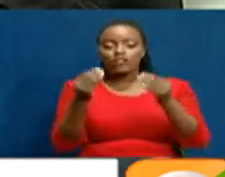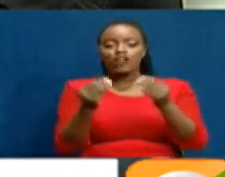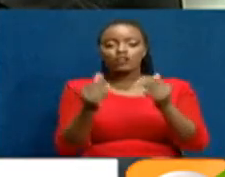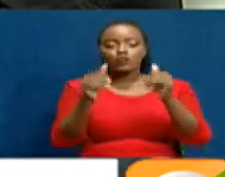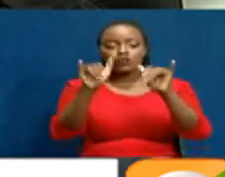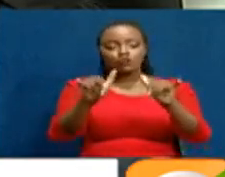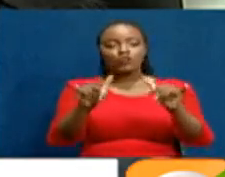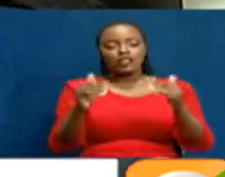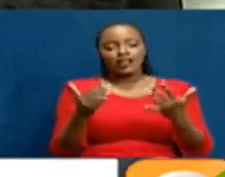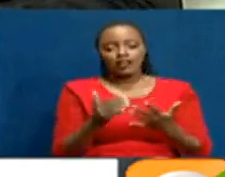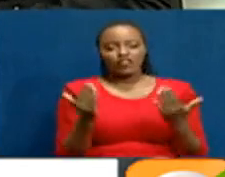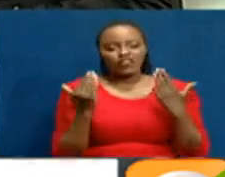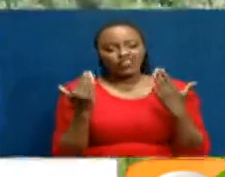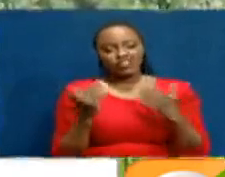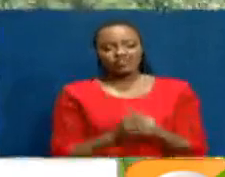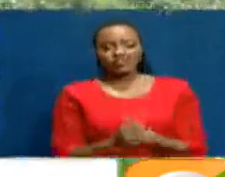kudumu.